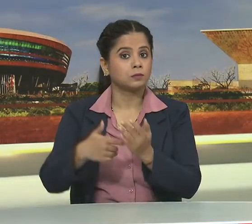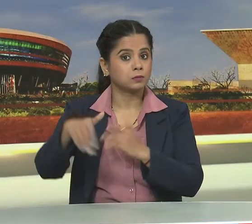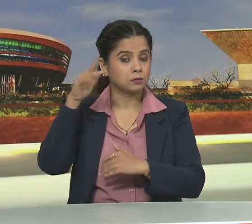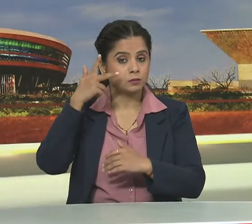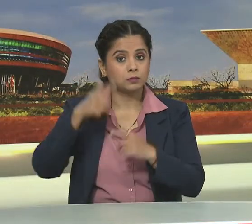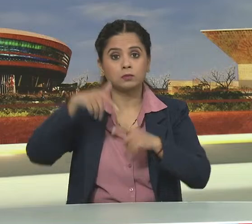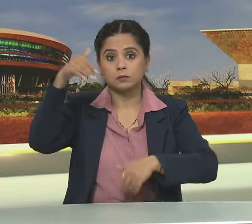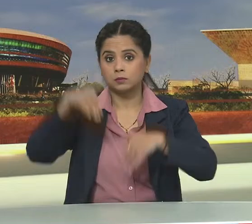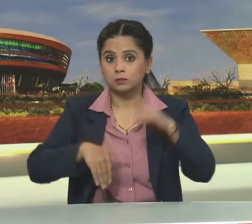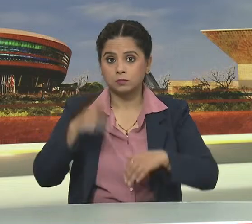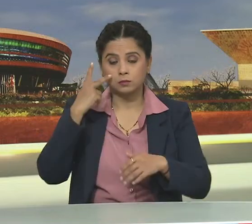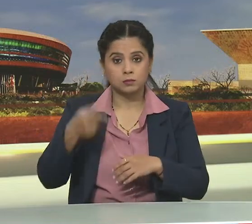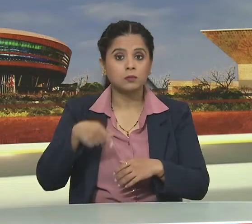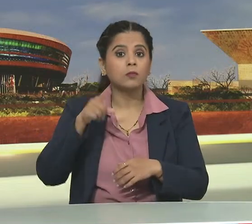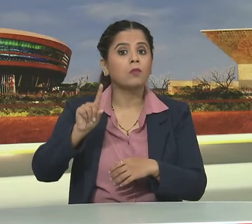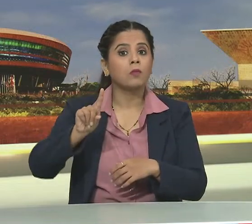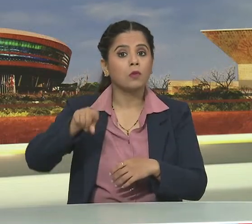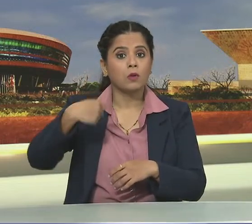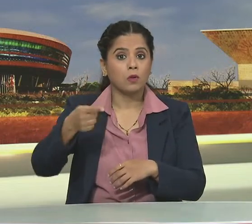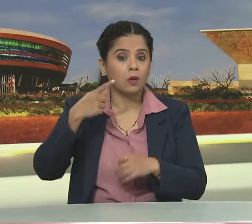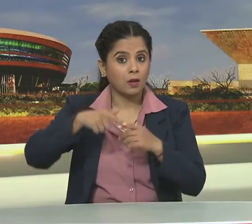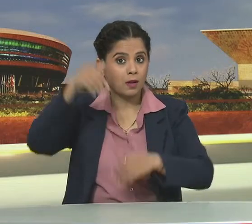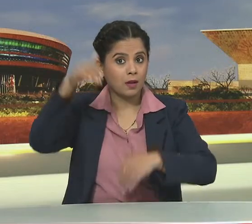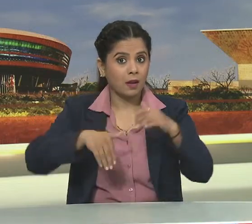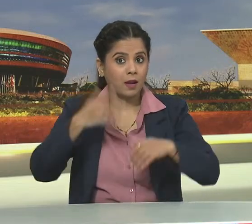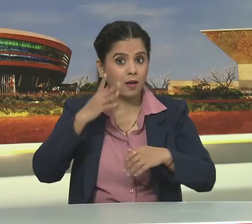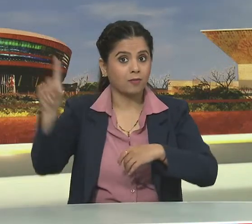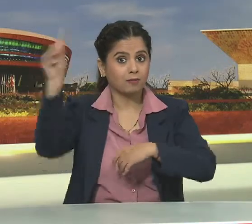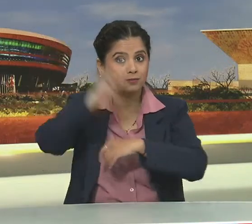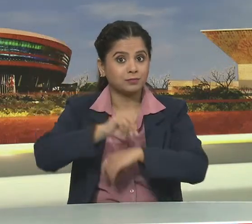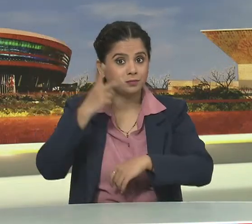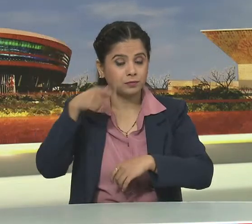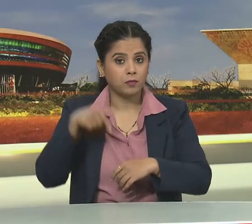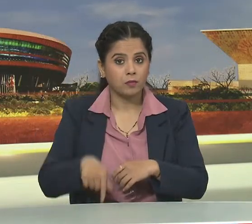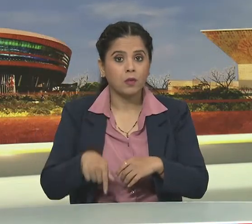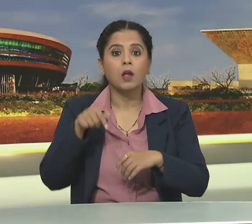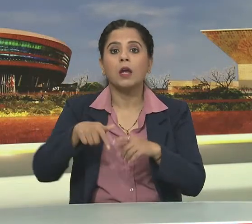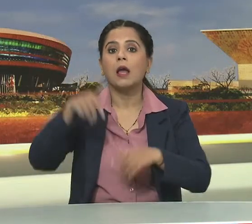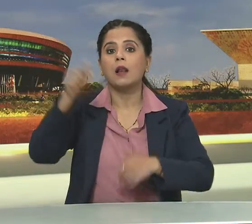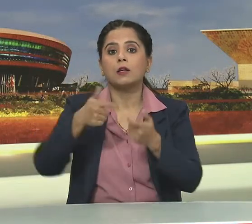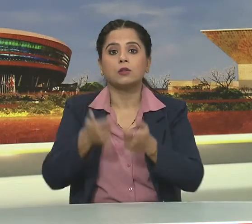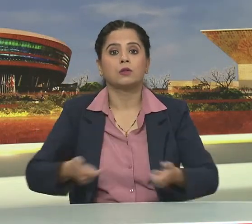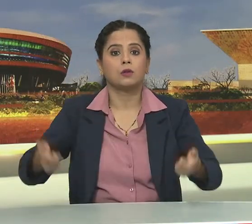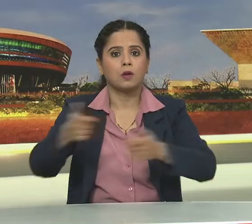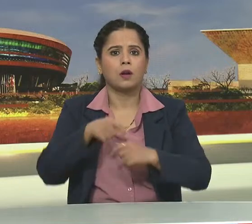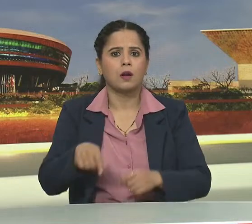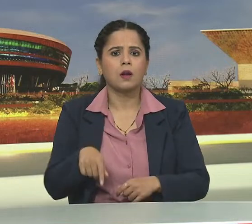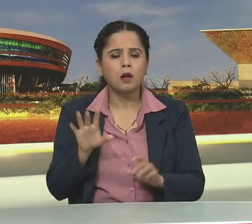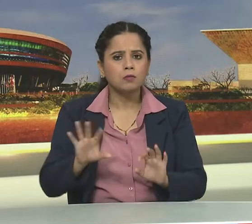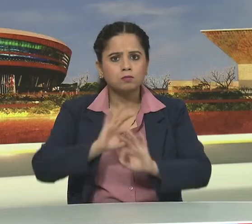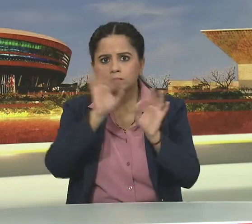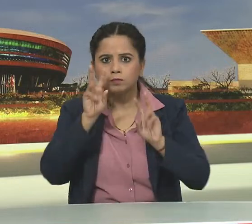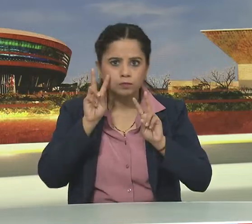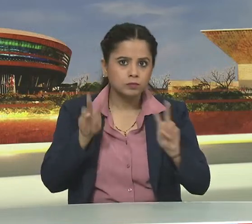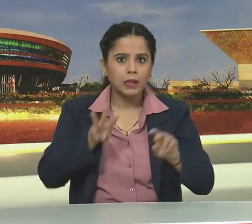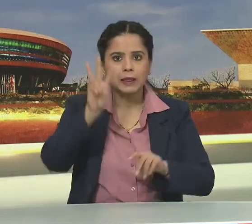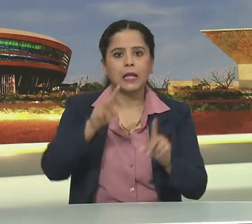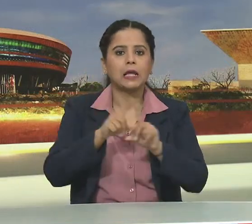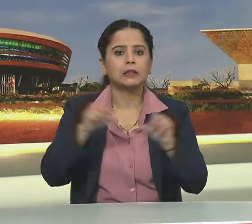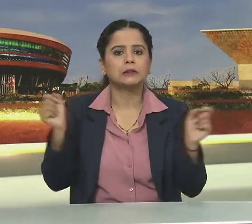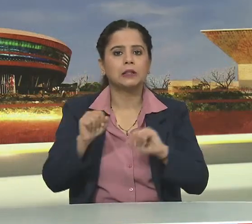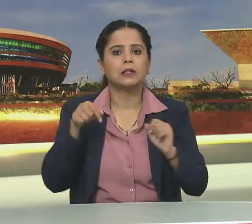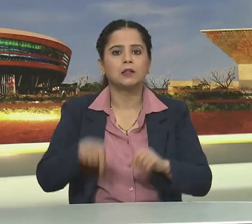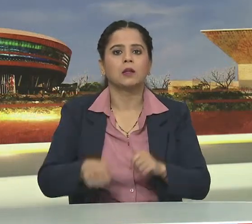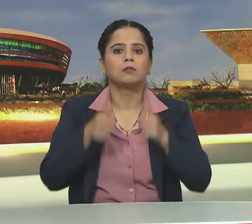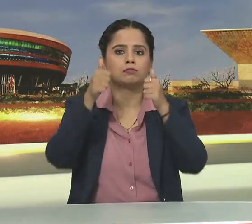राजस्थान में विधानसभा चुनाव के लिए कल होने वाले मतदान के लिए चुनाव आयोग ने किए पुख्ता इंतजाम। 3 दिसंबर को चुनाव